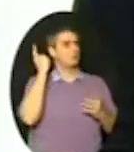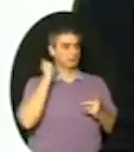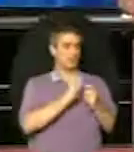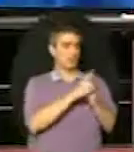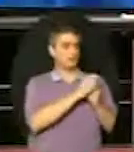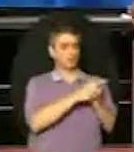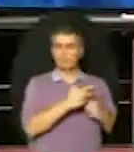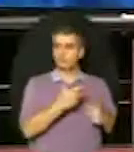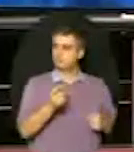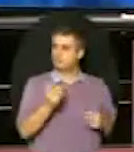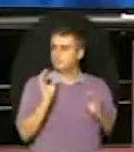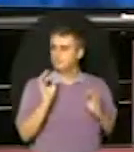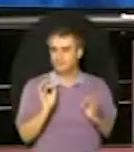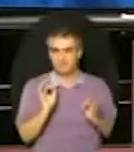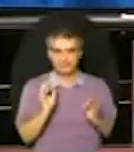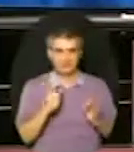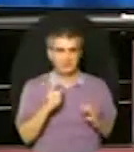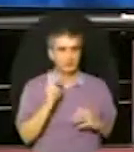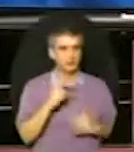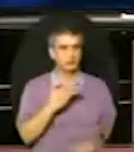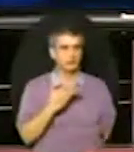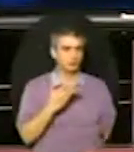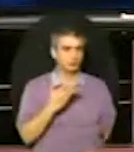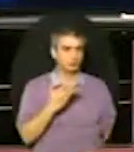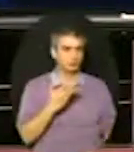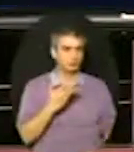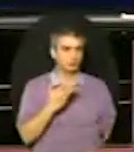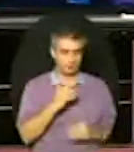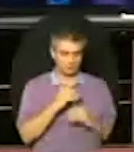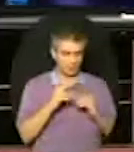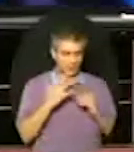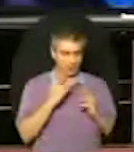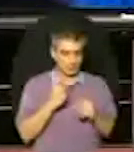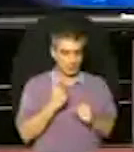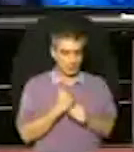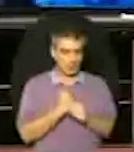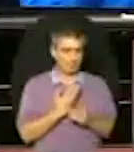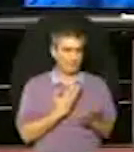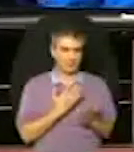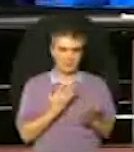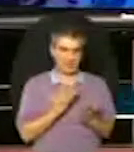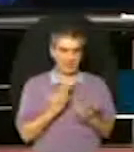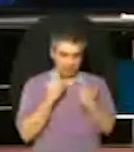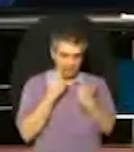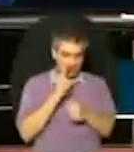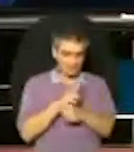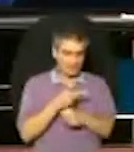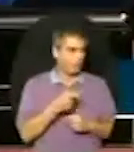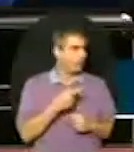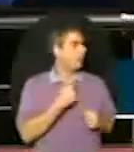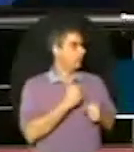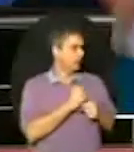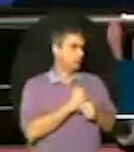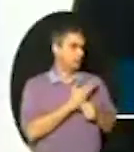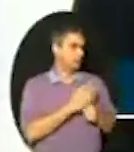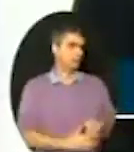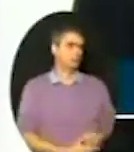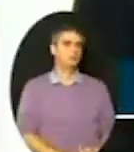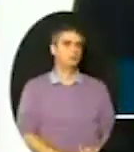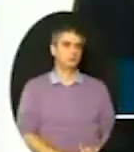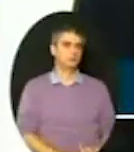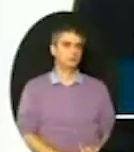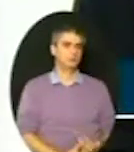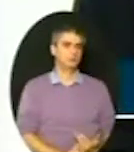אבל בסדר, אבל ברגע ש... הרי יש לך גם גבול כמה אתה יכול לבצע ואיך אתה מפקח על העניינים. אם בחברה עסקית